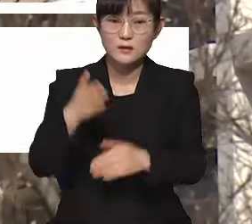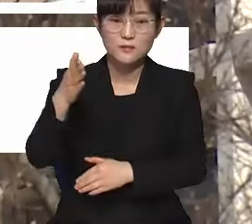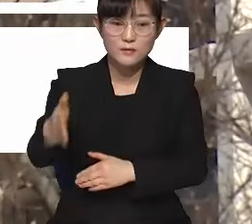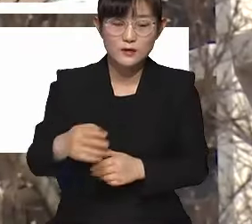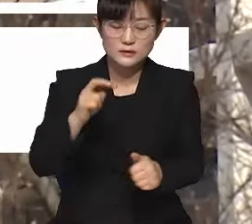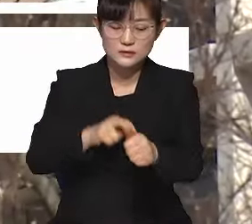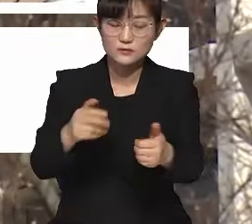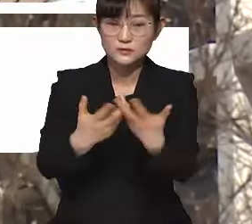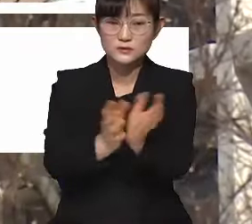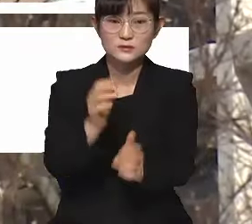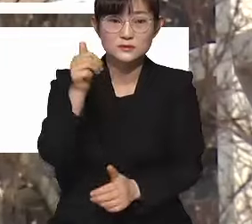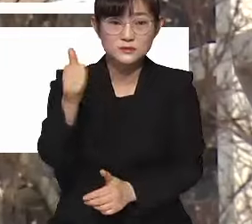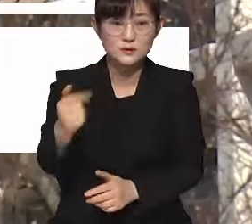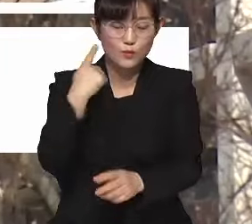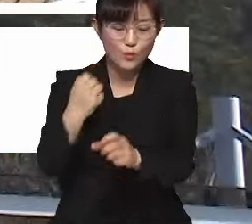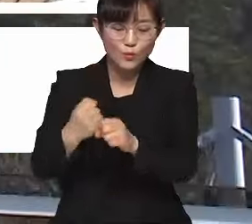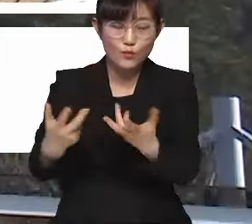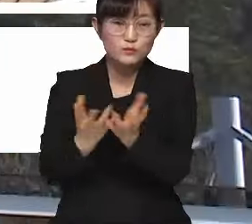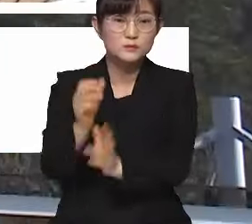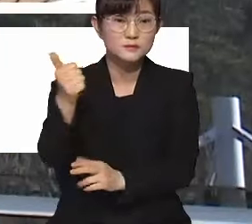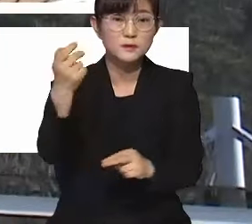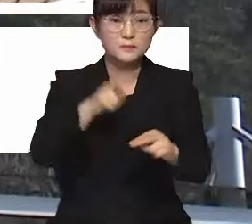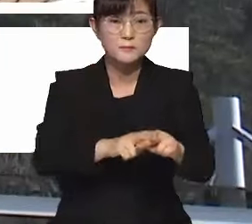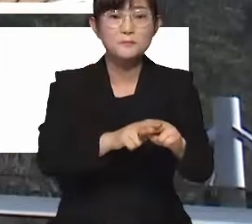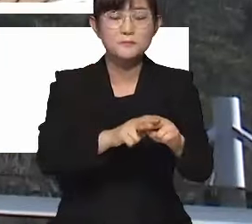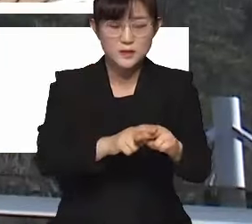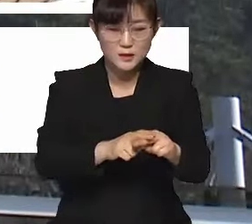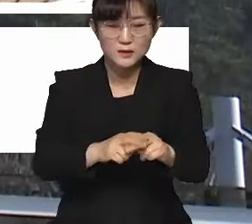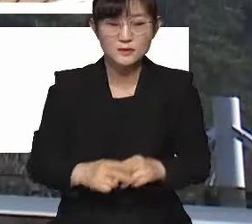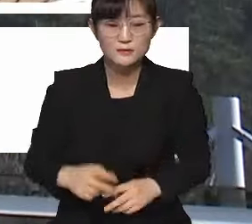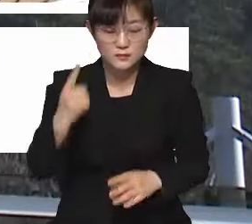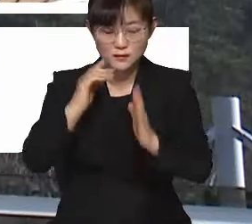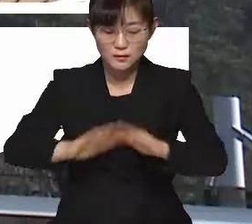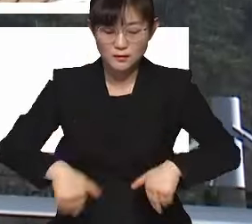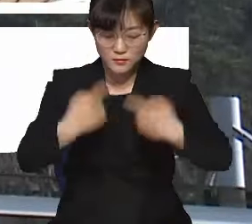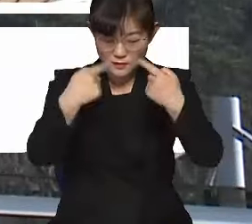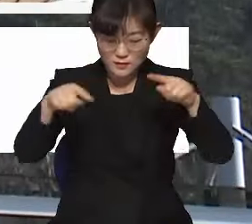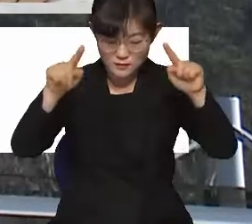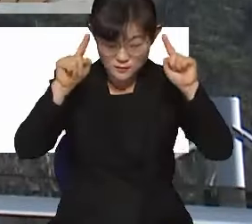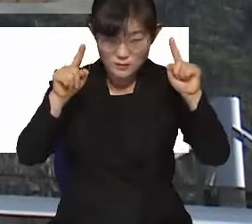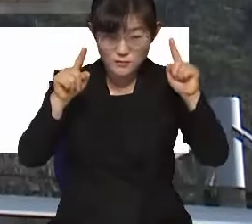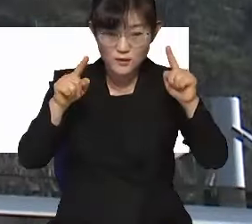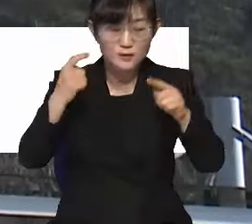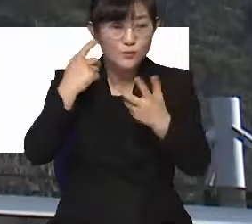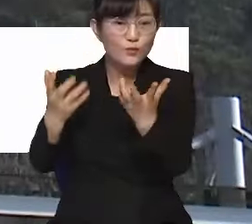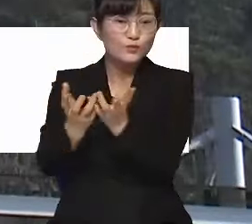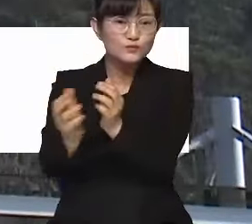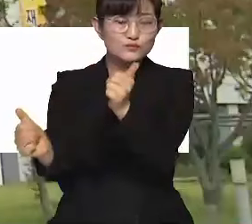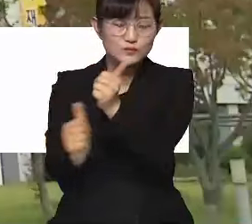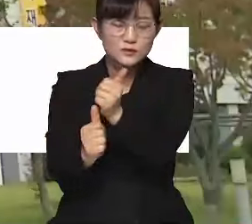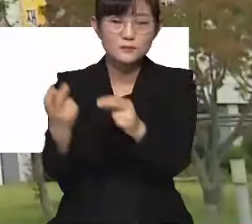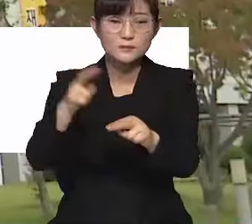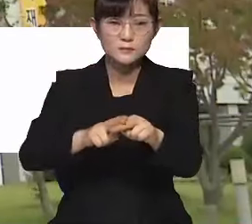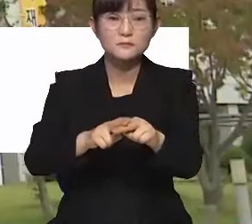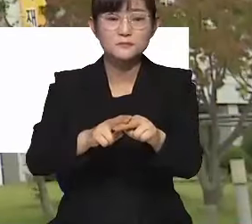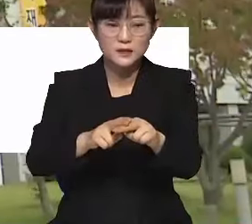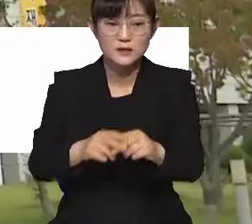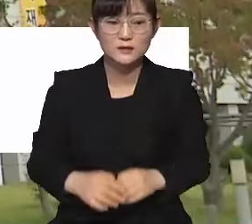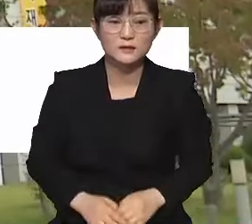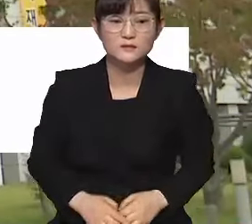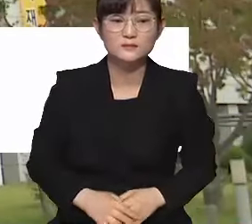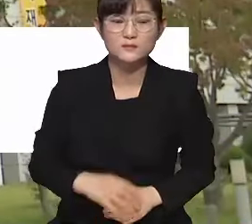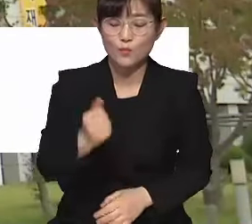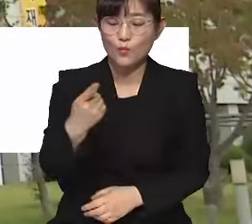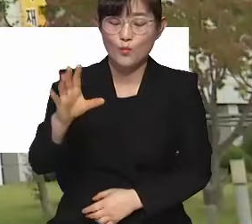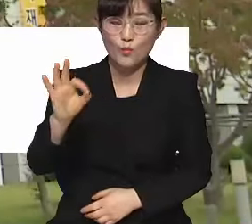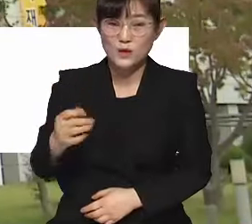그리고 의생명연구원장을 지냈으며 전남대 연구처장과 산학협력단장, 연구부총장 등을 역임했습니다. 또